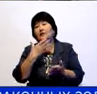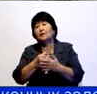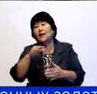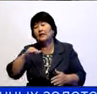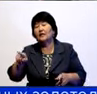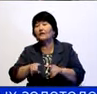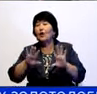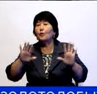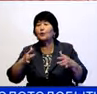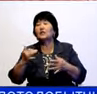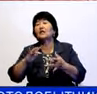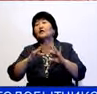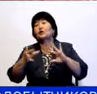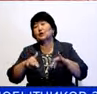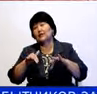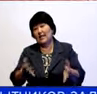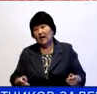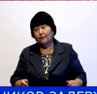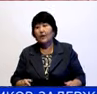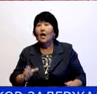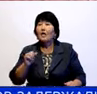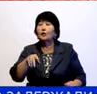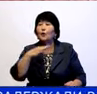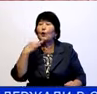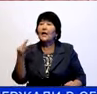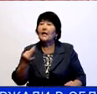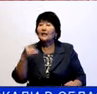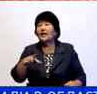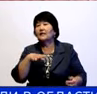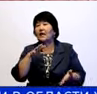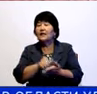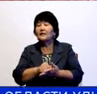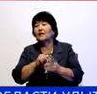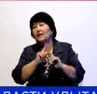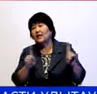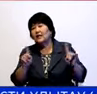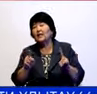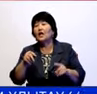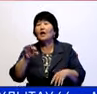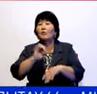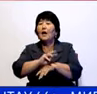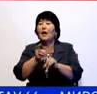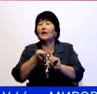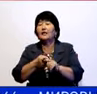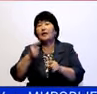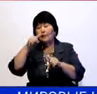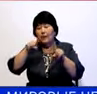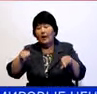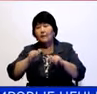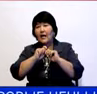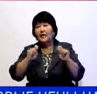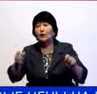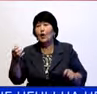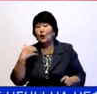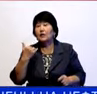их приключениях в соцсетях. У Софии многих других интересов. Она занимается фан-артом. Во время пандемии создавала памятки и листовки для